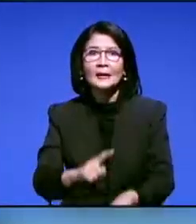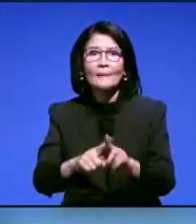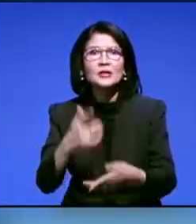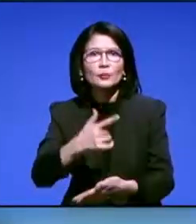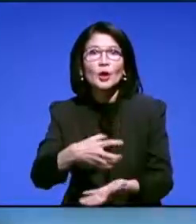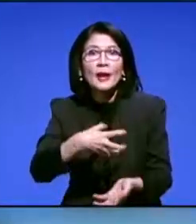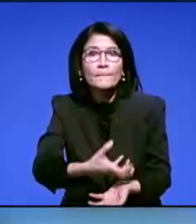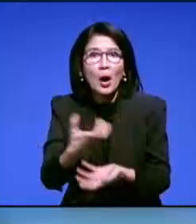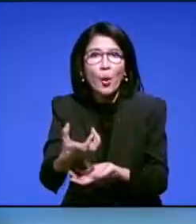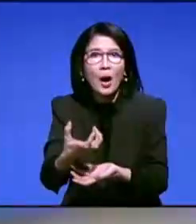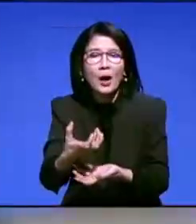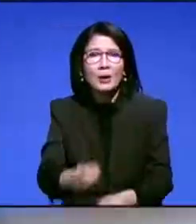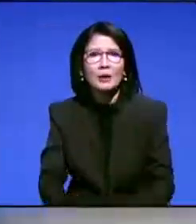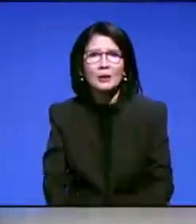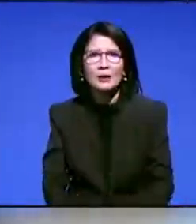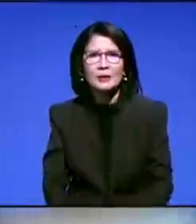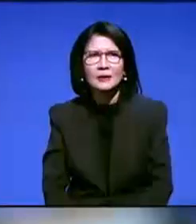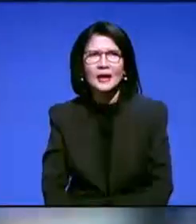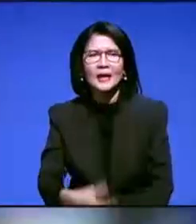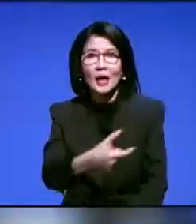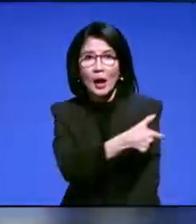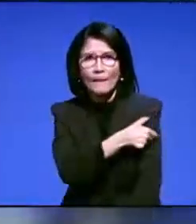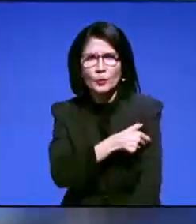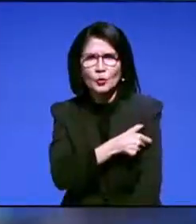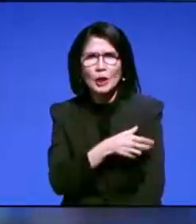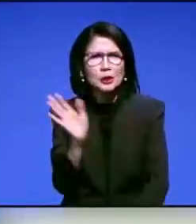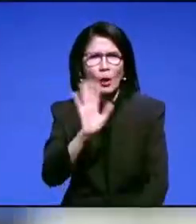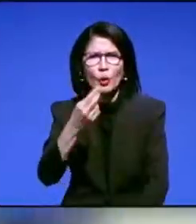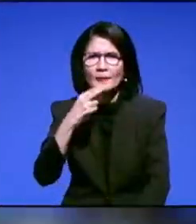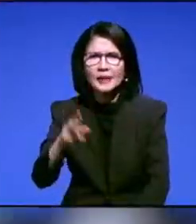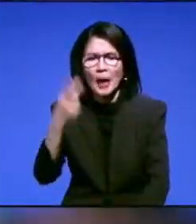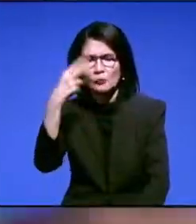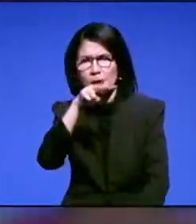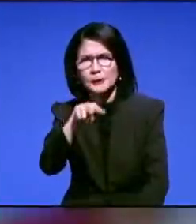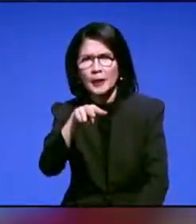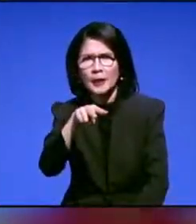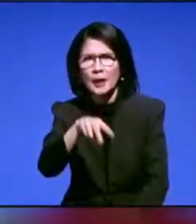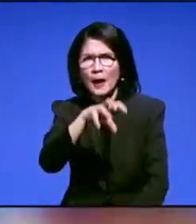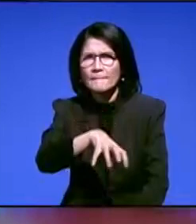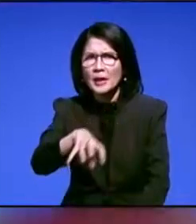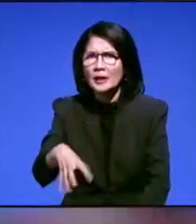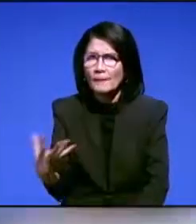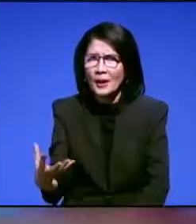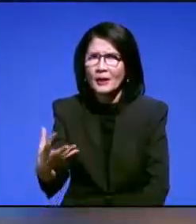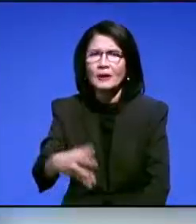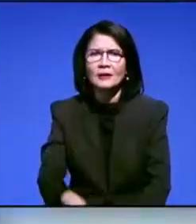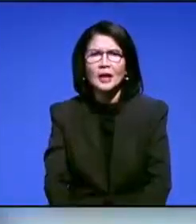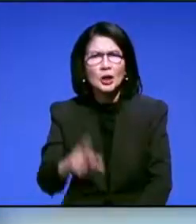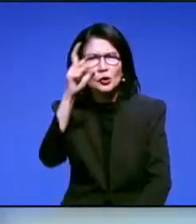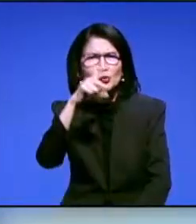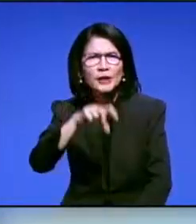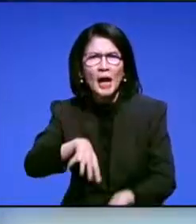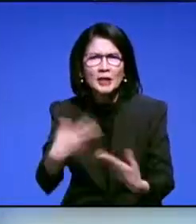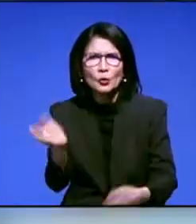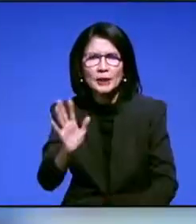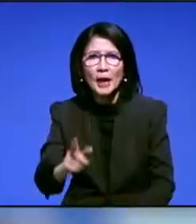membawa. Nah, dari Bea Cukai juga tidak langsung percaya, dicek dulu secara fisik. Barang bawaannya banyak kan nih atau memang mencurigakan nggak? Kalau